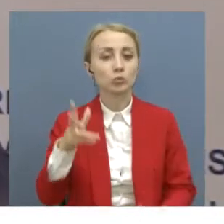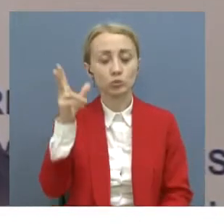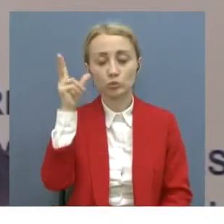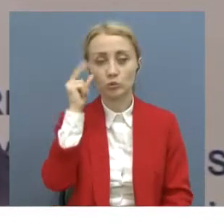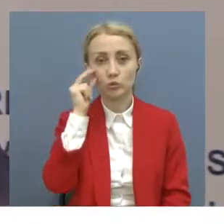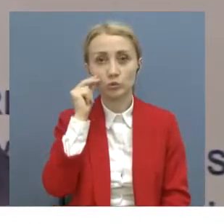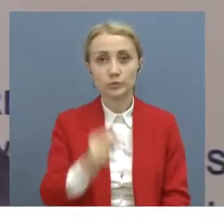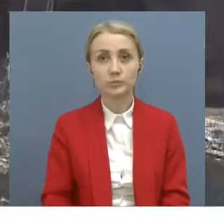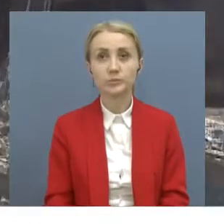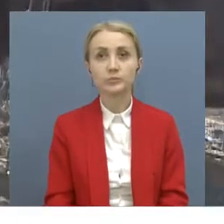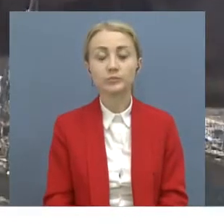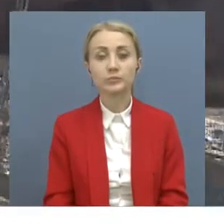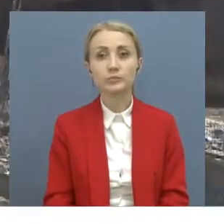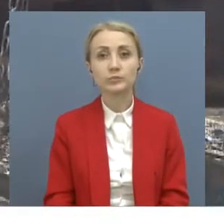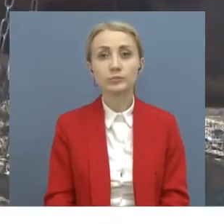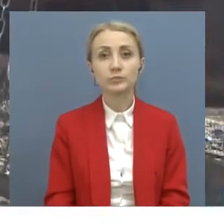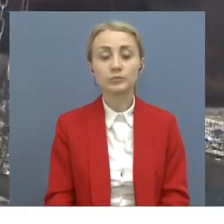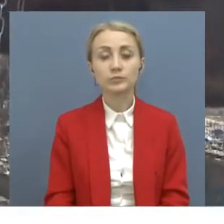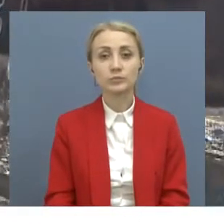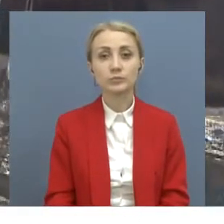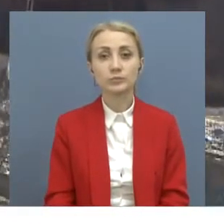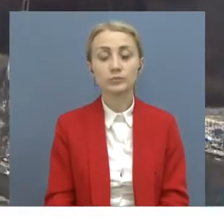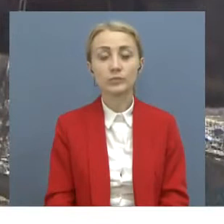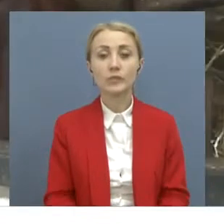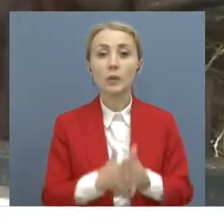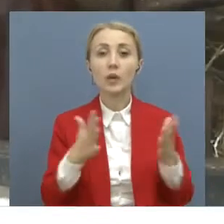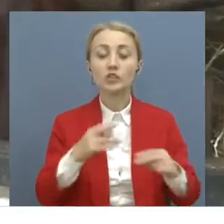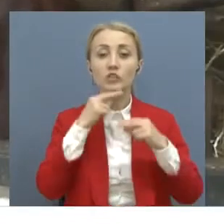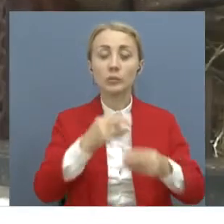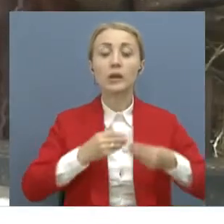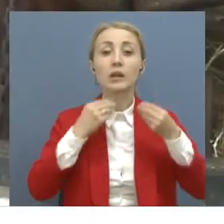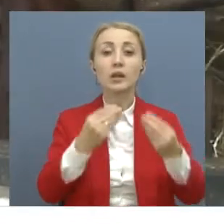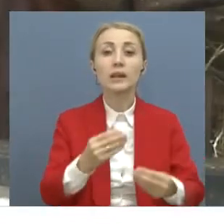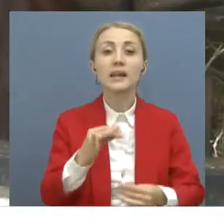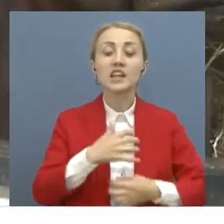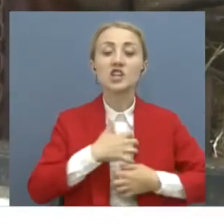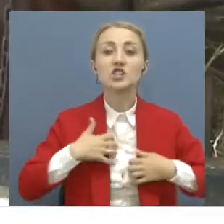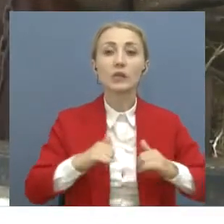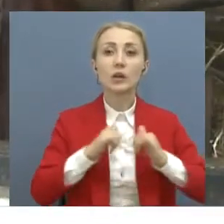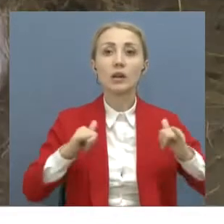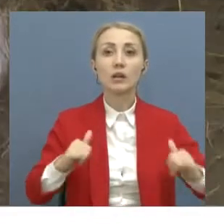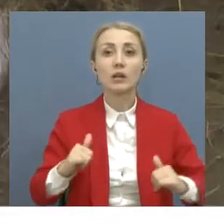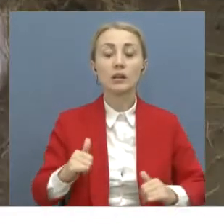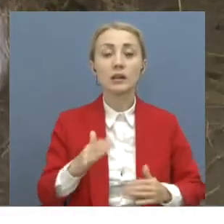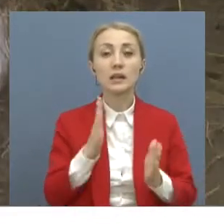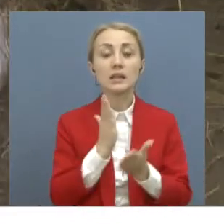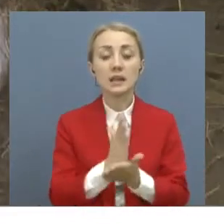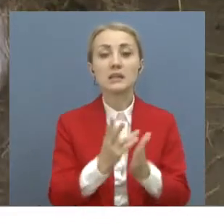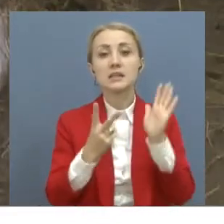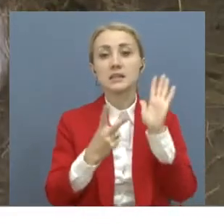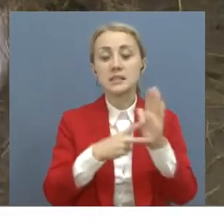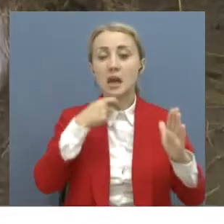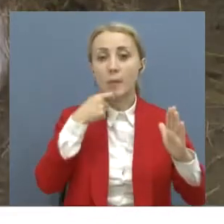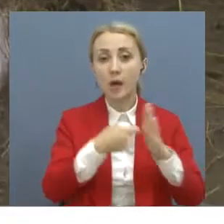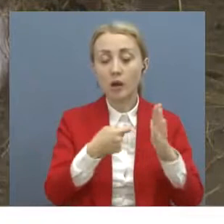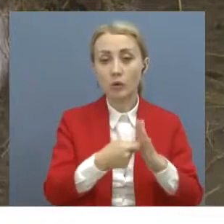мүмкіндігінің берілуі. Өңірде сүтті мал шаруашылығы да жақсы дамып келеді. Биыл қуаты 100-200 басқа арналған 18 сүт